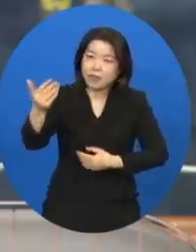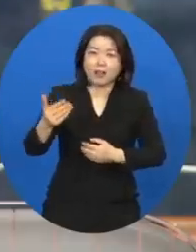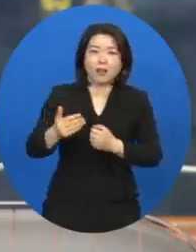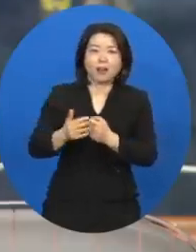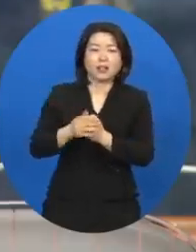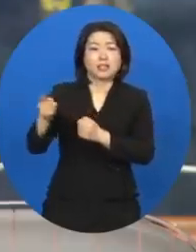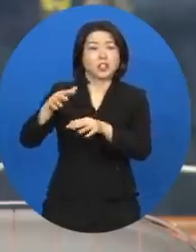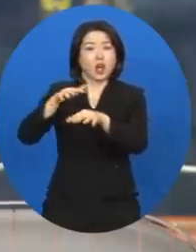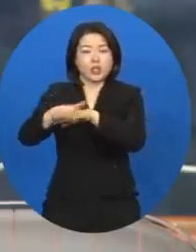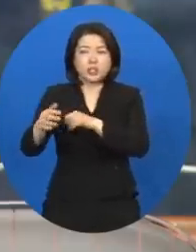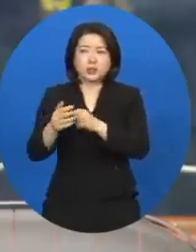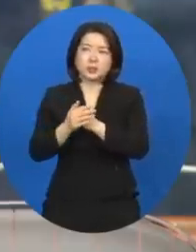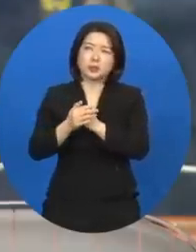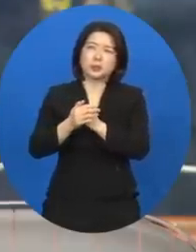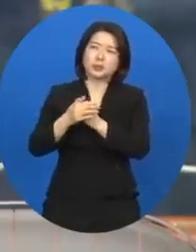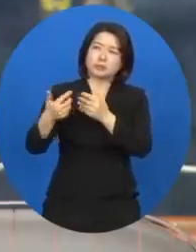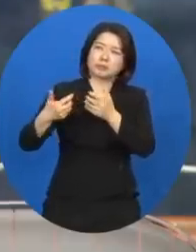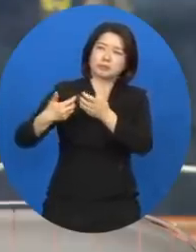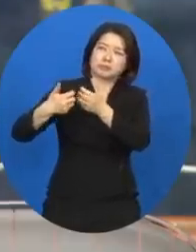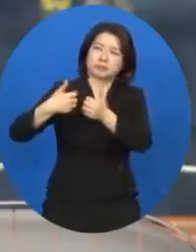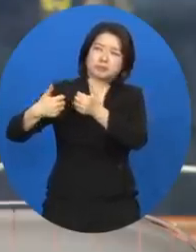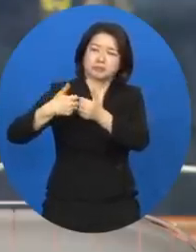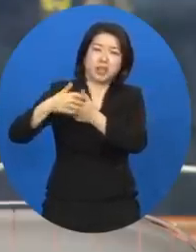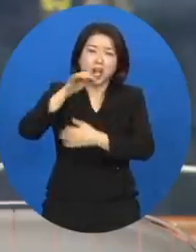이런 식으로 토를 붙이기 시작합니다.